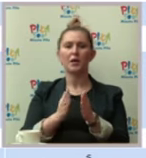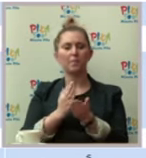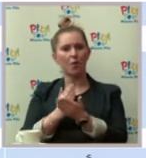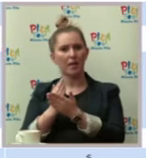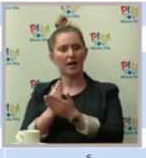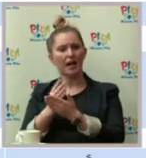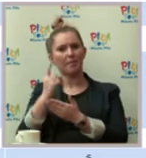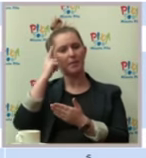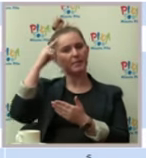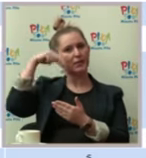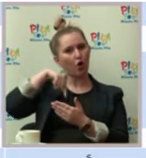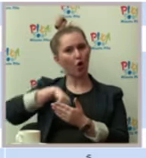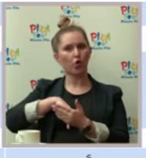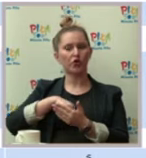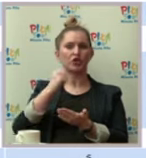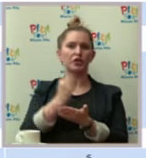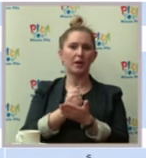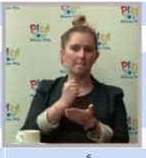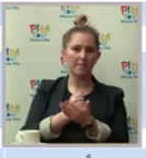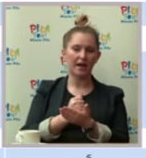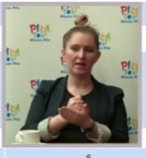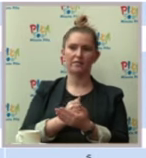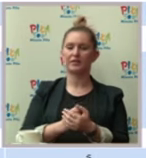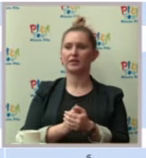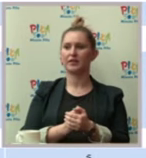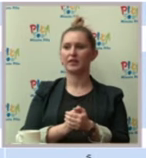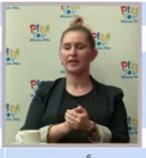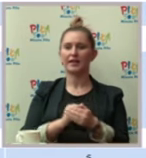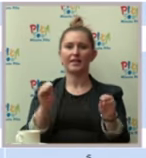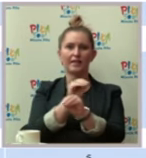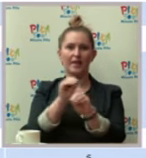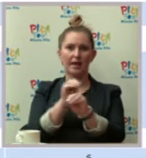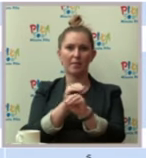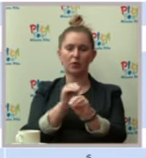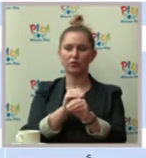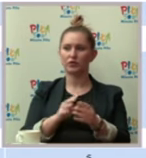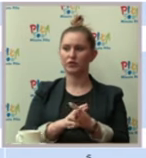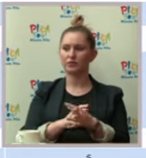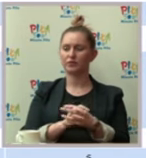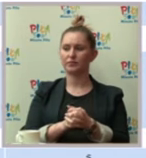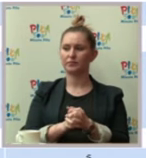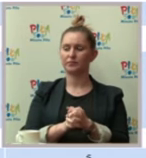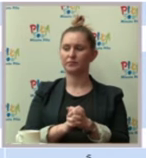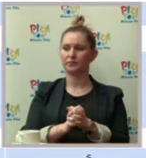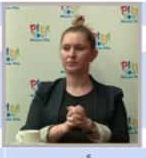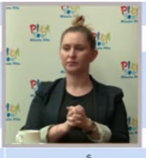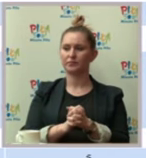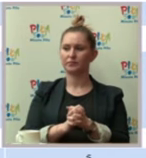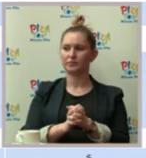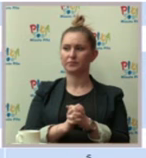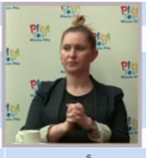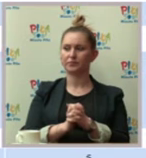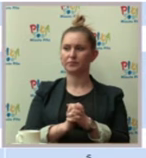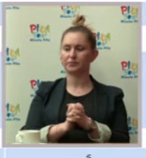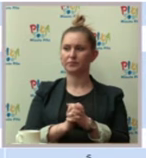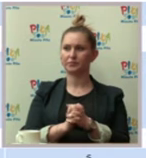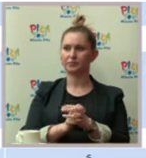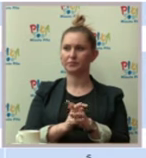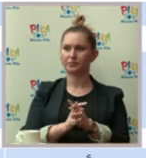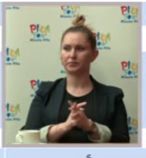i prawne. To są policzone dokładnie, w części wpisane i odnotowywane